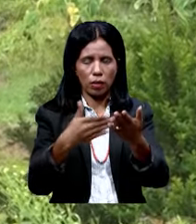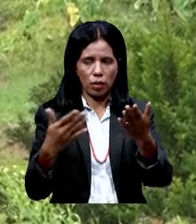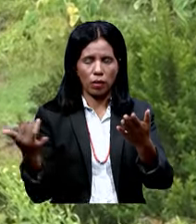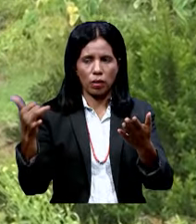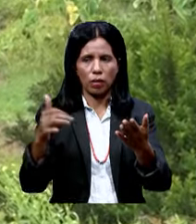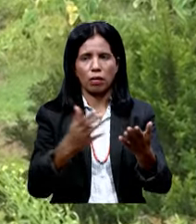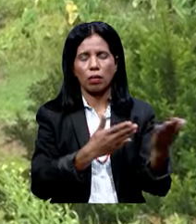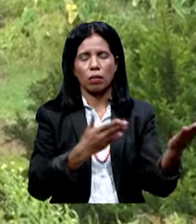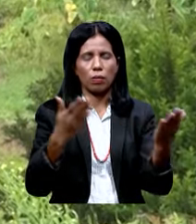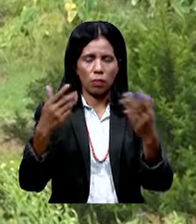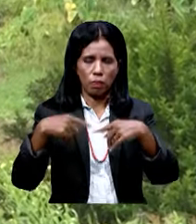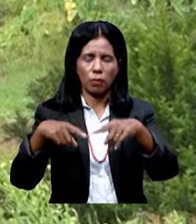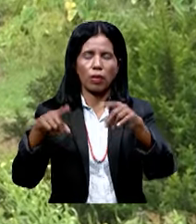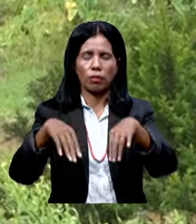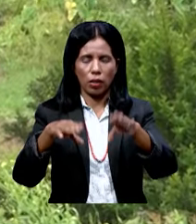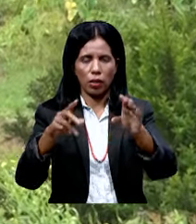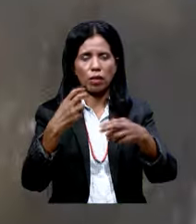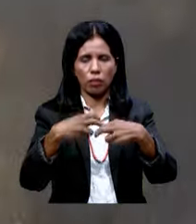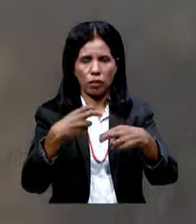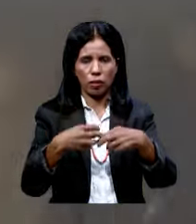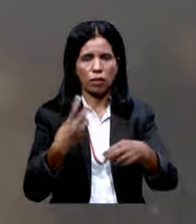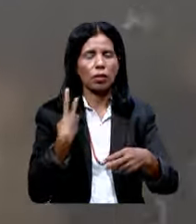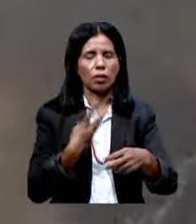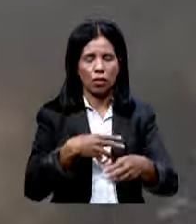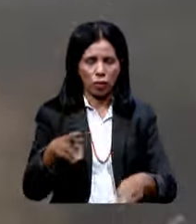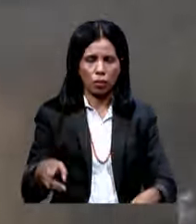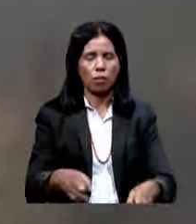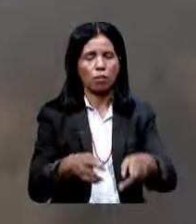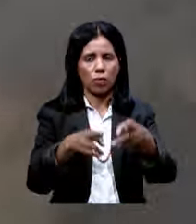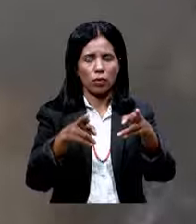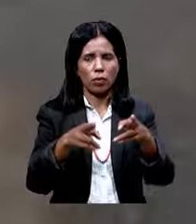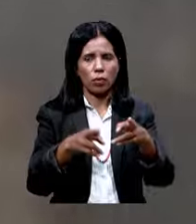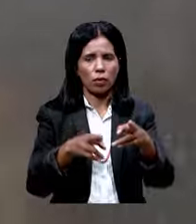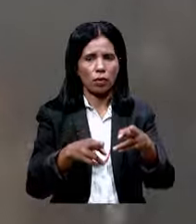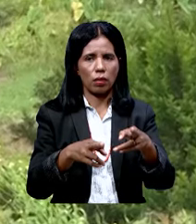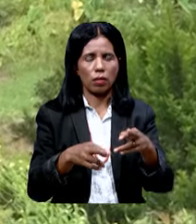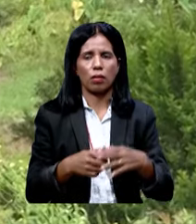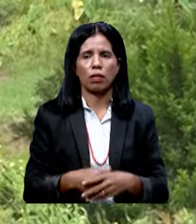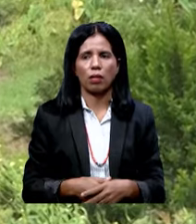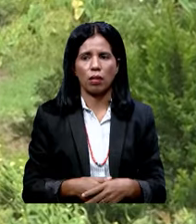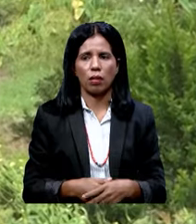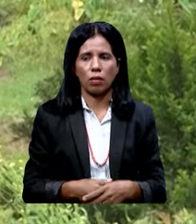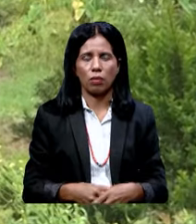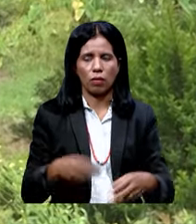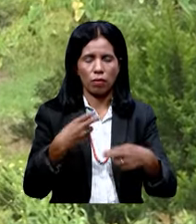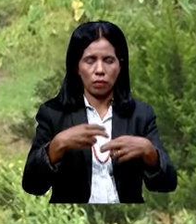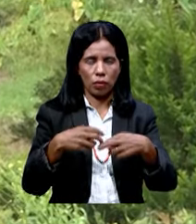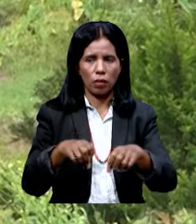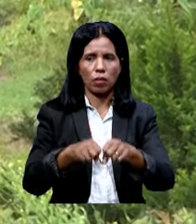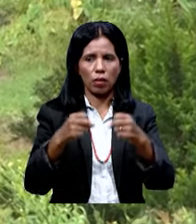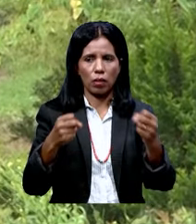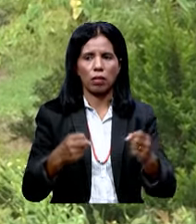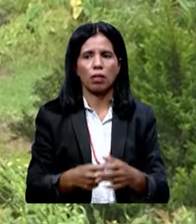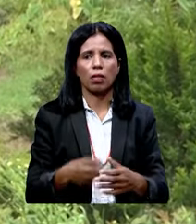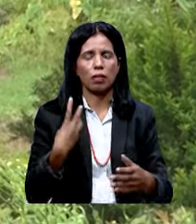transporta sain susuri tuan tambah hoi tene mota ne be maka Ladun, ho fome sama sobo ni tene dalan sana, konserti